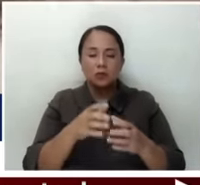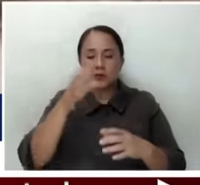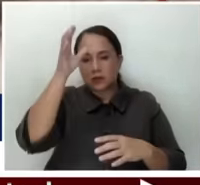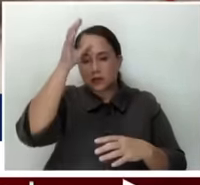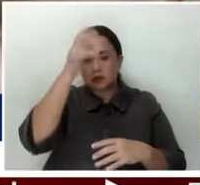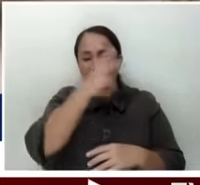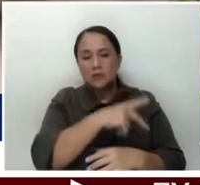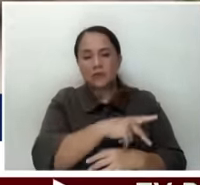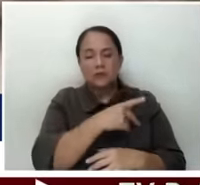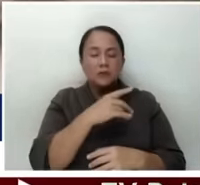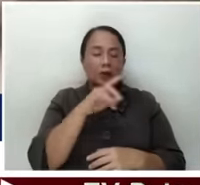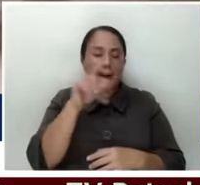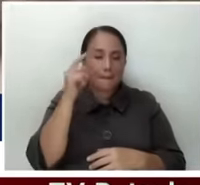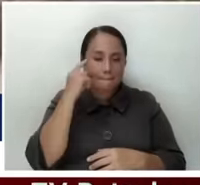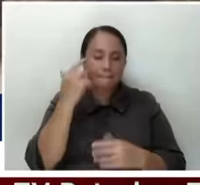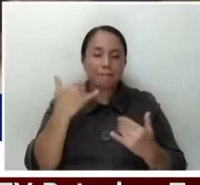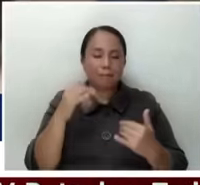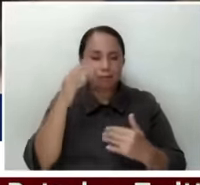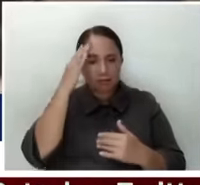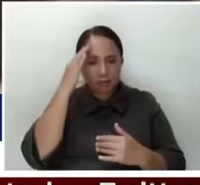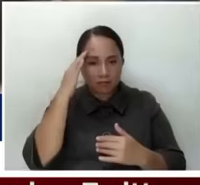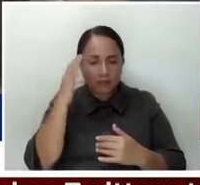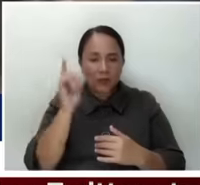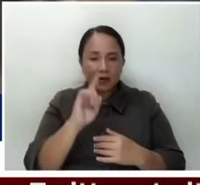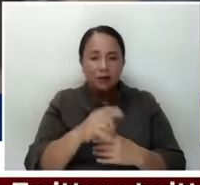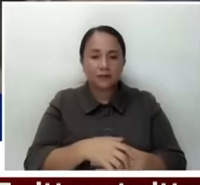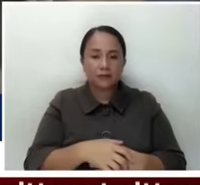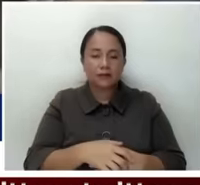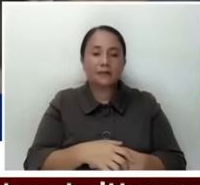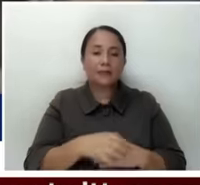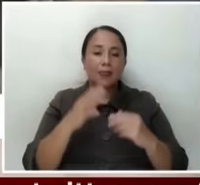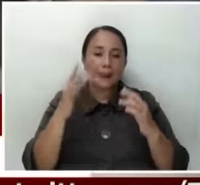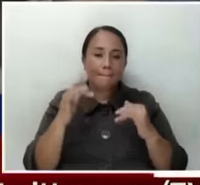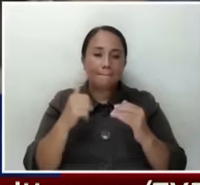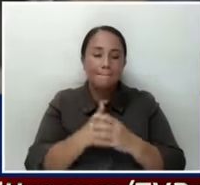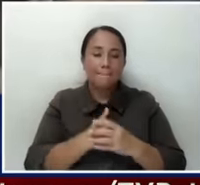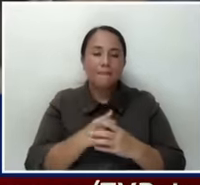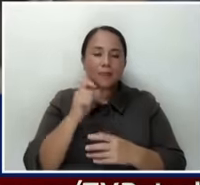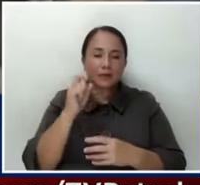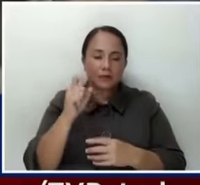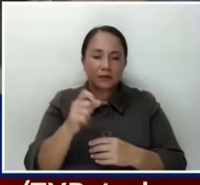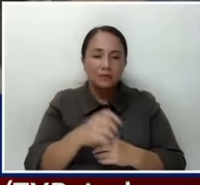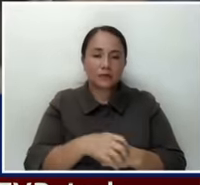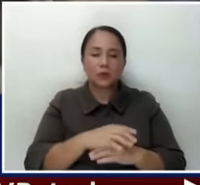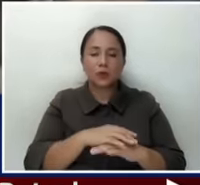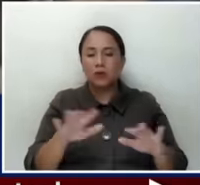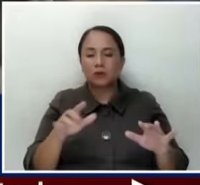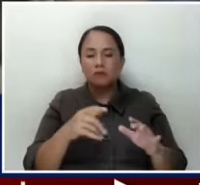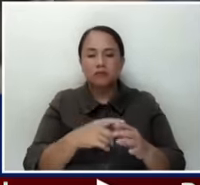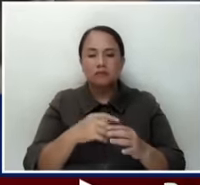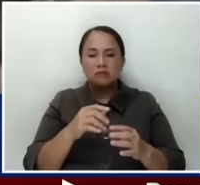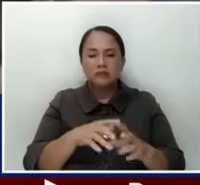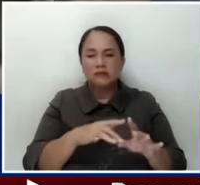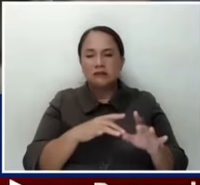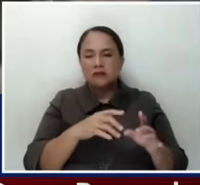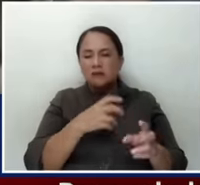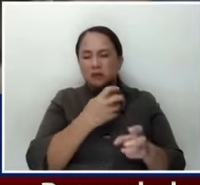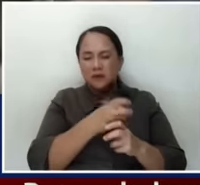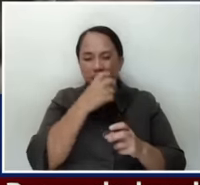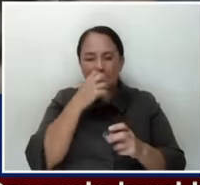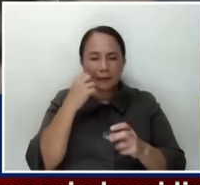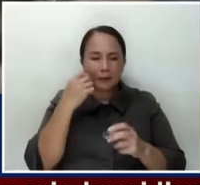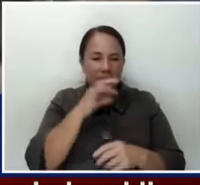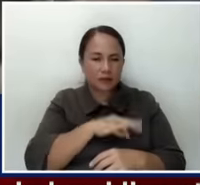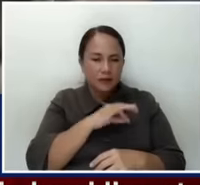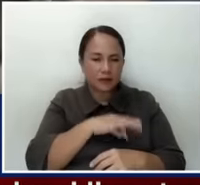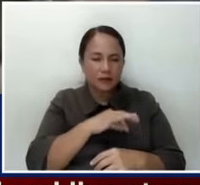gobyerno. Pero may pakiusap din sila. Sana dalian at huwag nang pahirapan ang mga magbebenepisyo